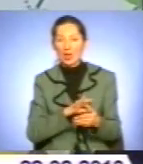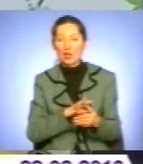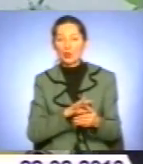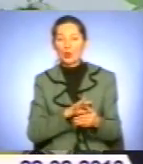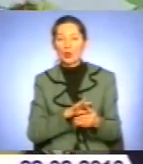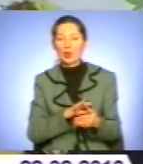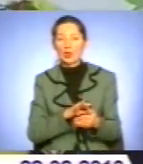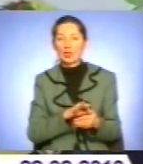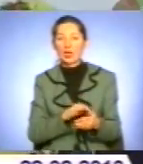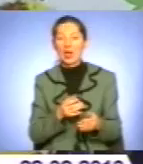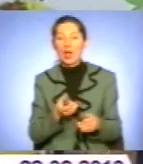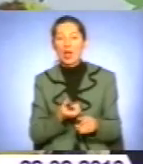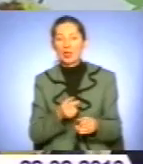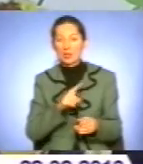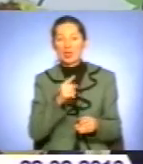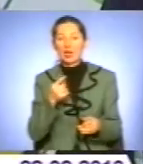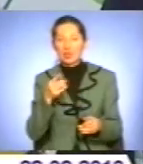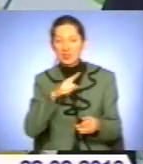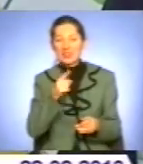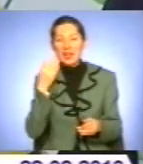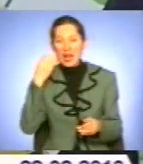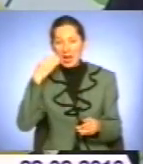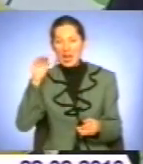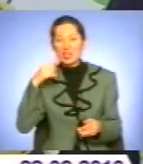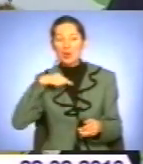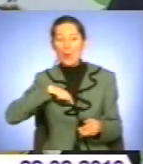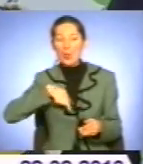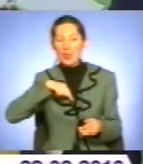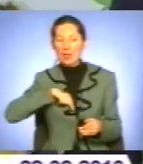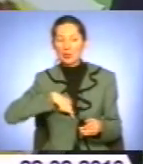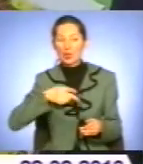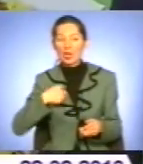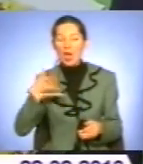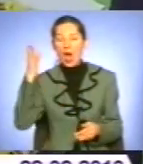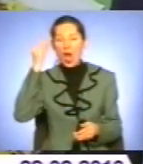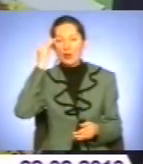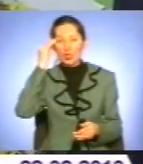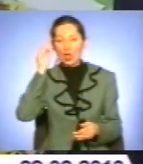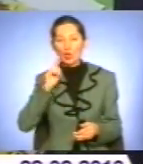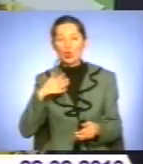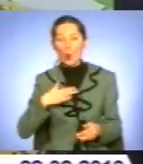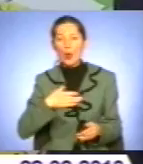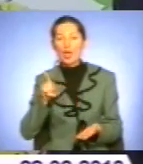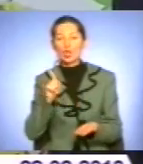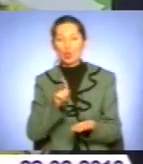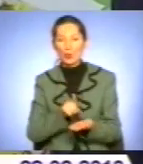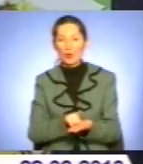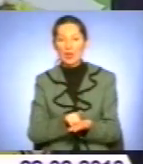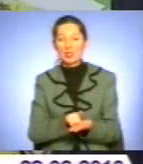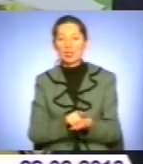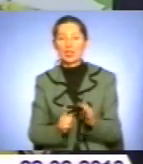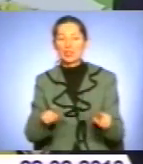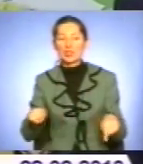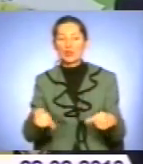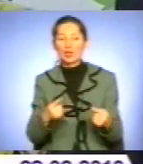більш кращим настроєм. Тому я вважаю, що ми зобов'язані